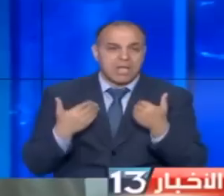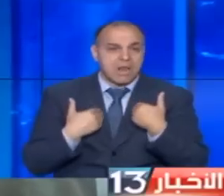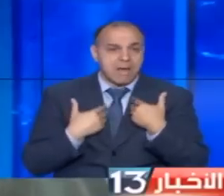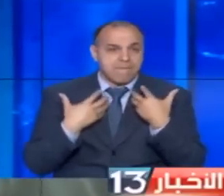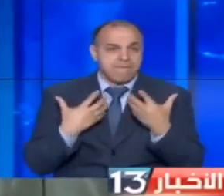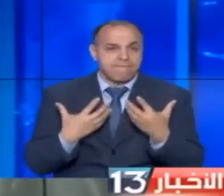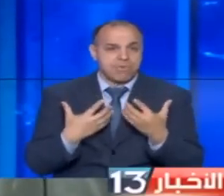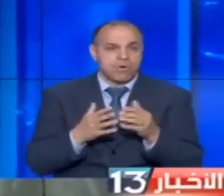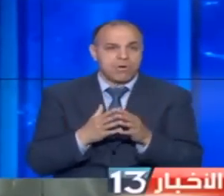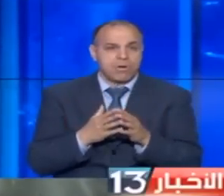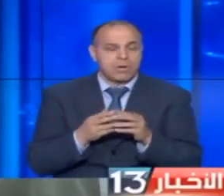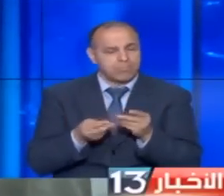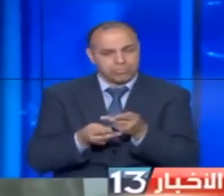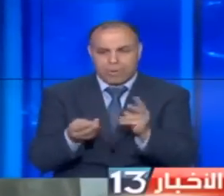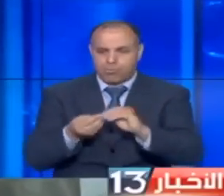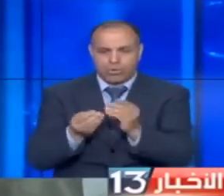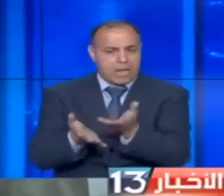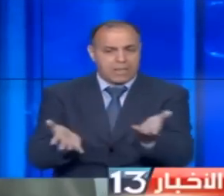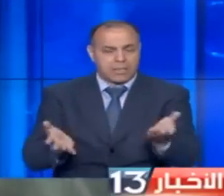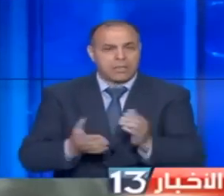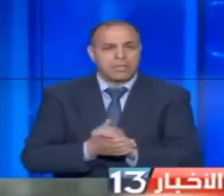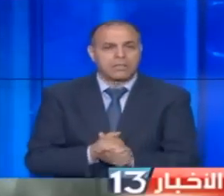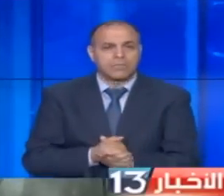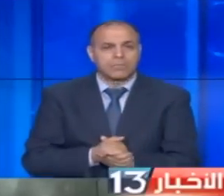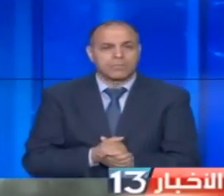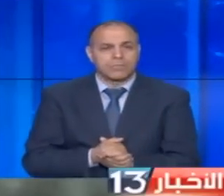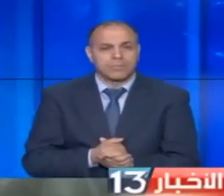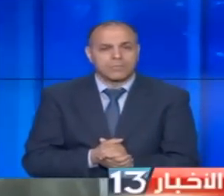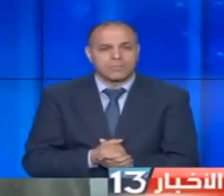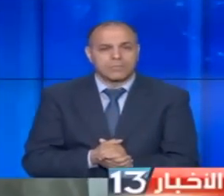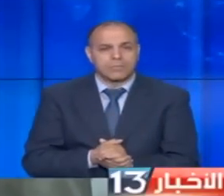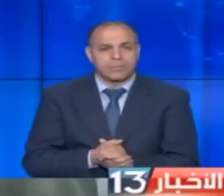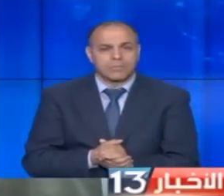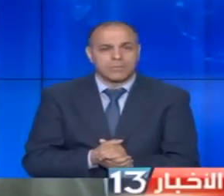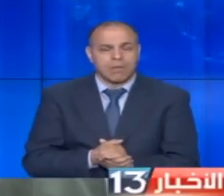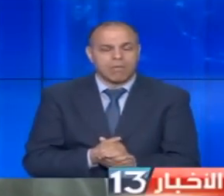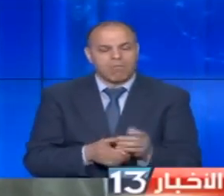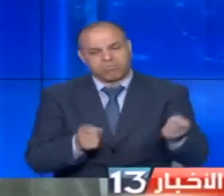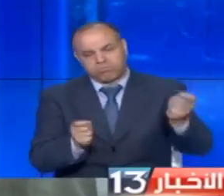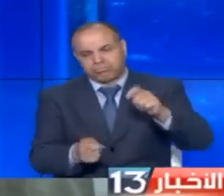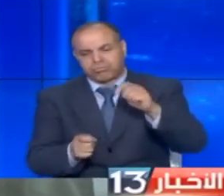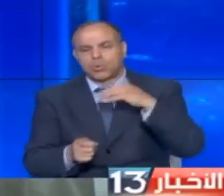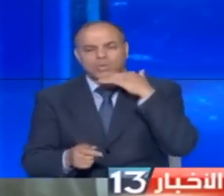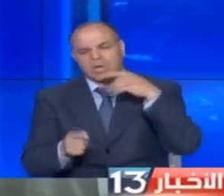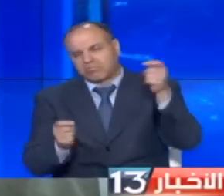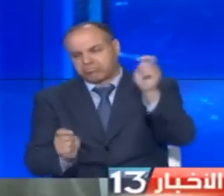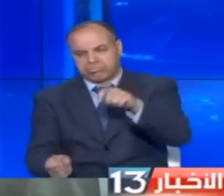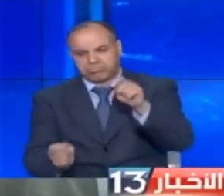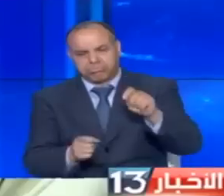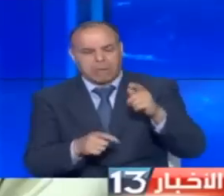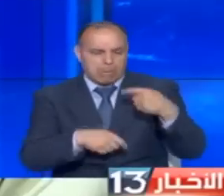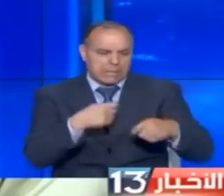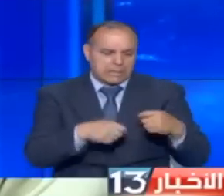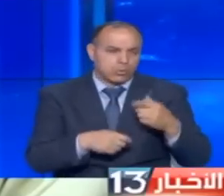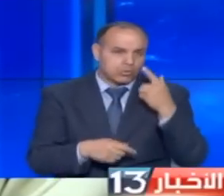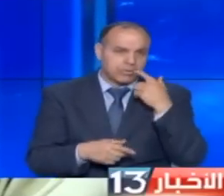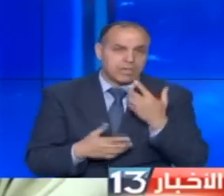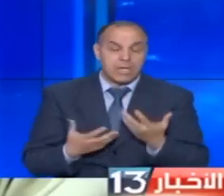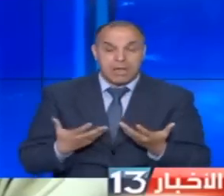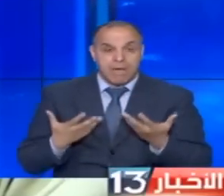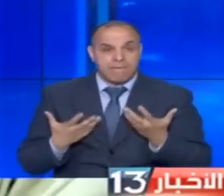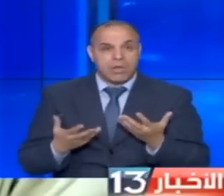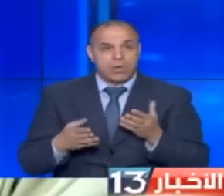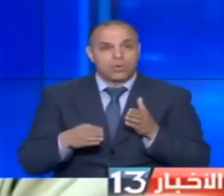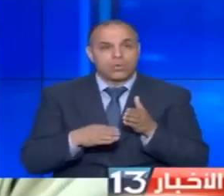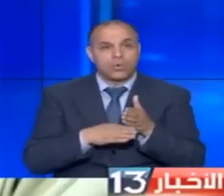هذا معناها ال المسببات العشوائيه من البلاستيك حبينا ان